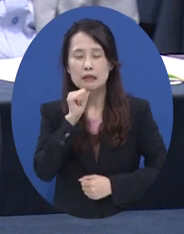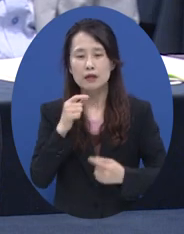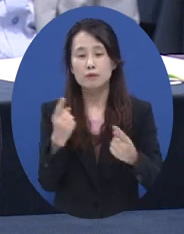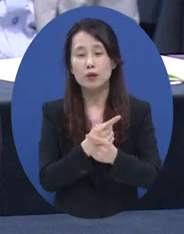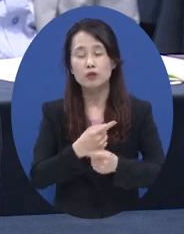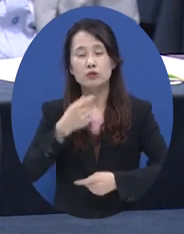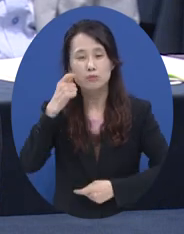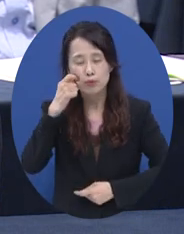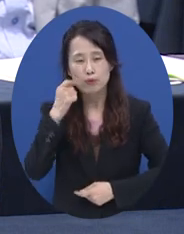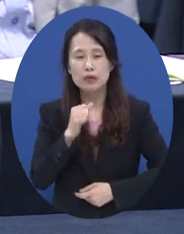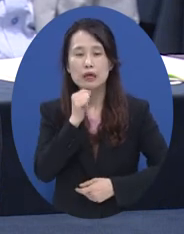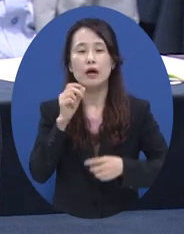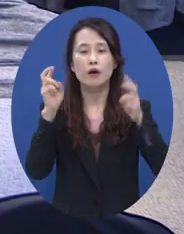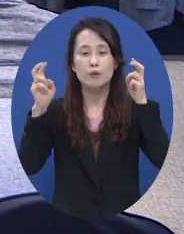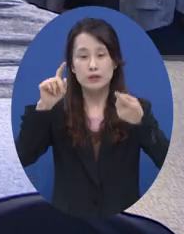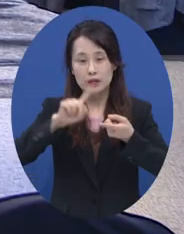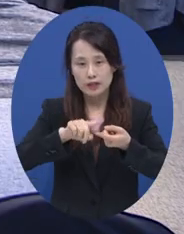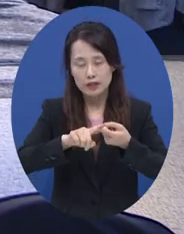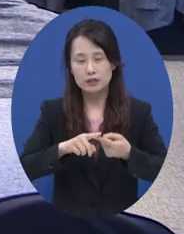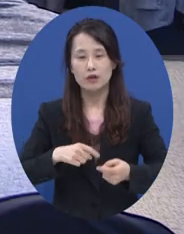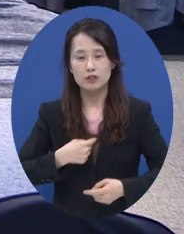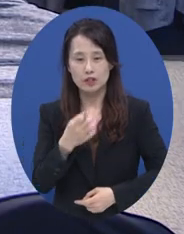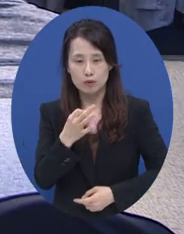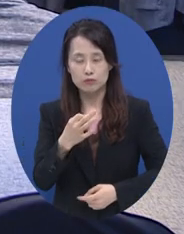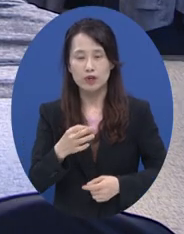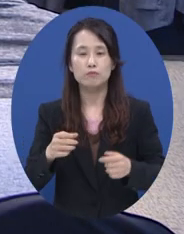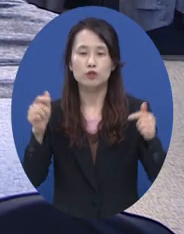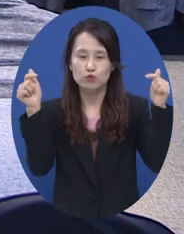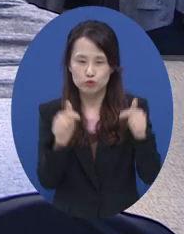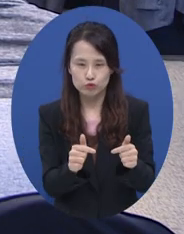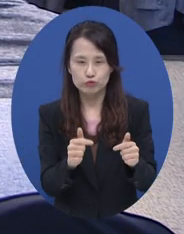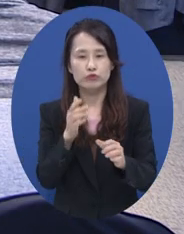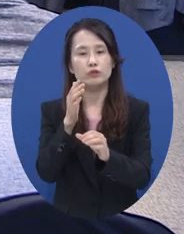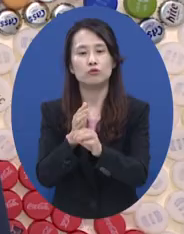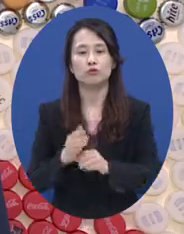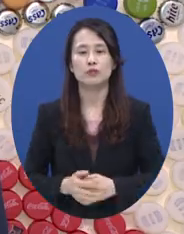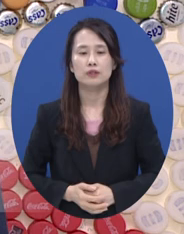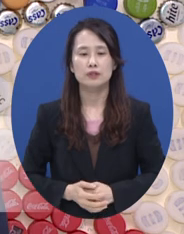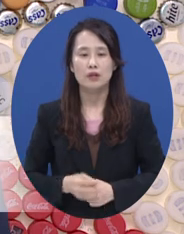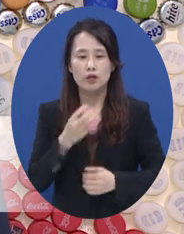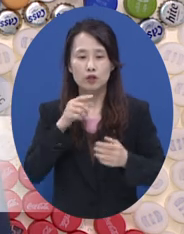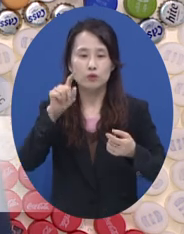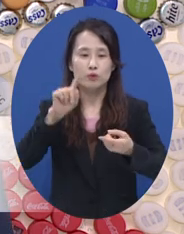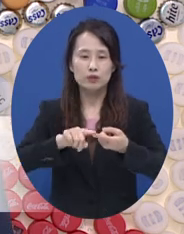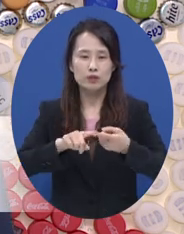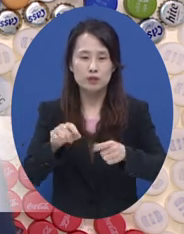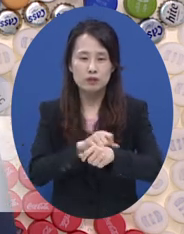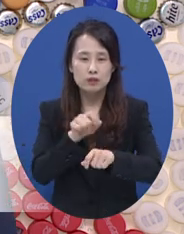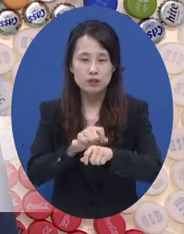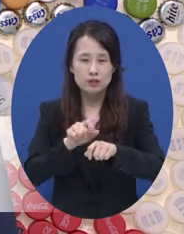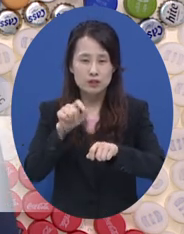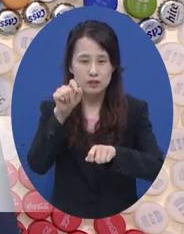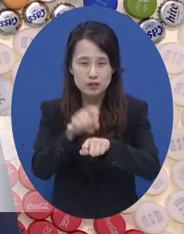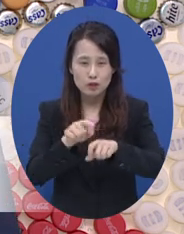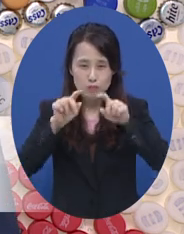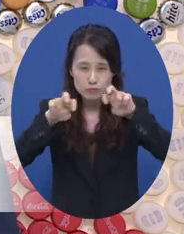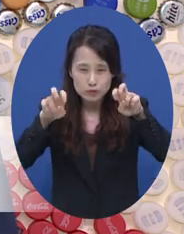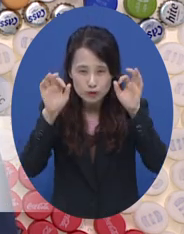노후시설을 개선하지 못하는 영세 사업장을 위해 자부담 비율을 대폭 낮췄습니다. 경기도의 경우에는 특성을